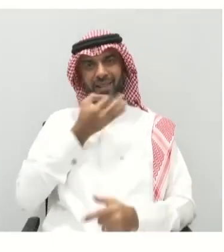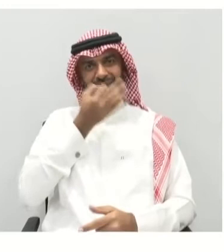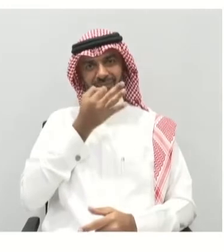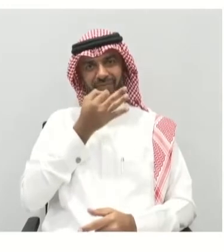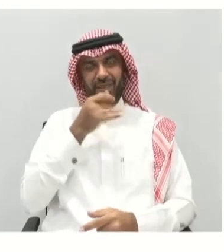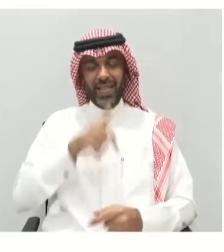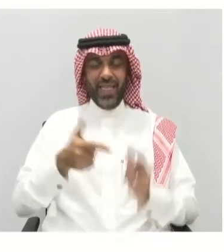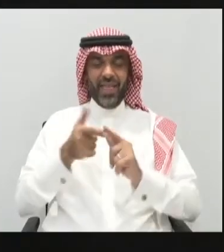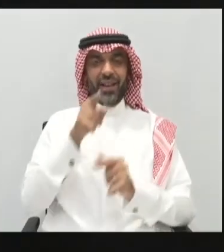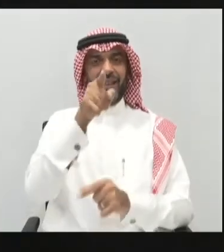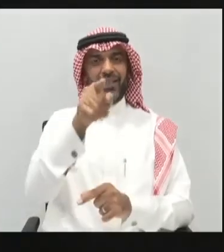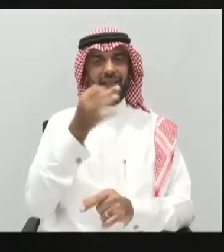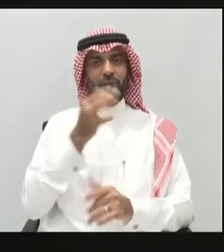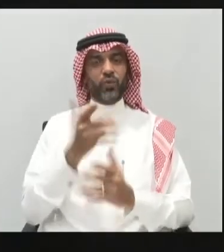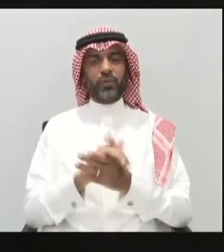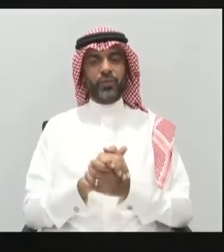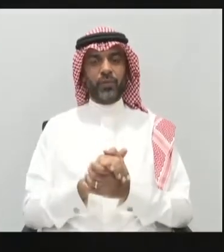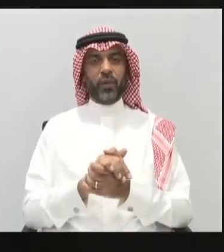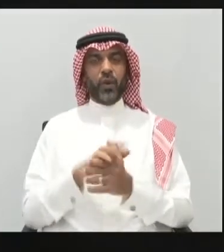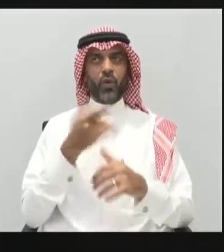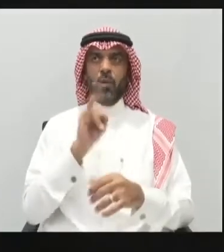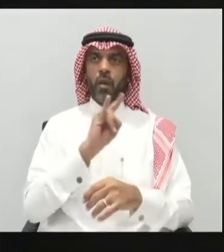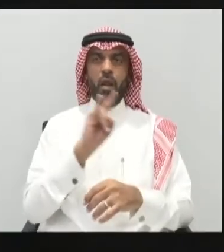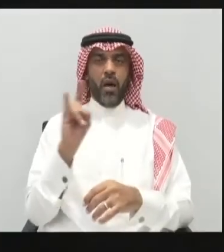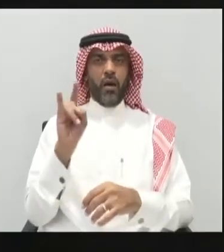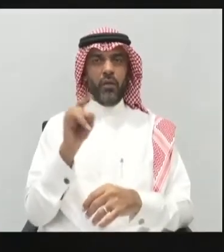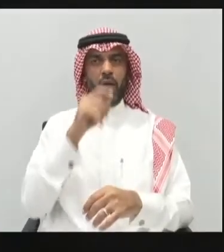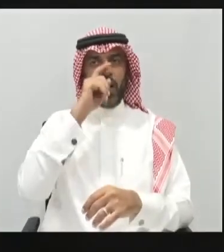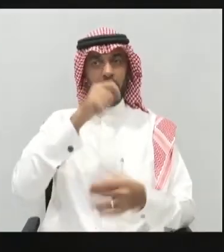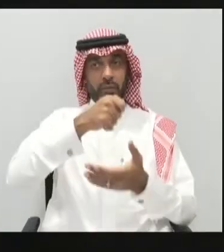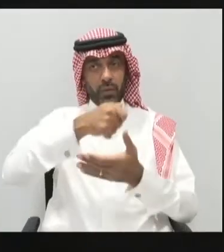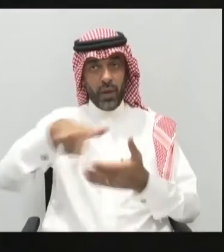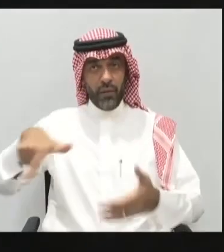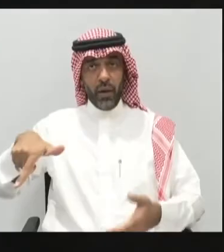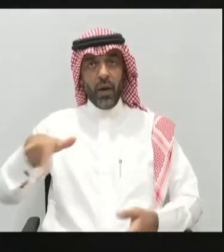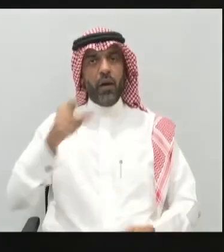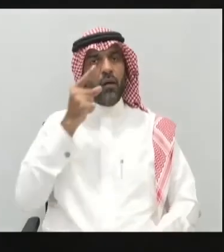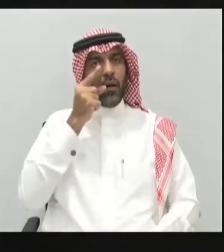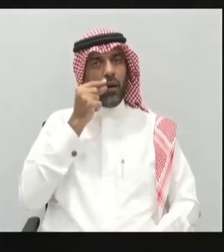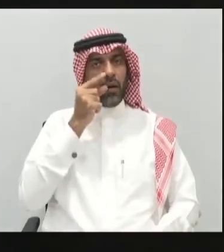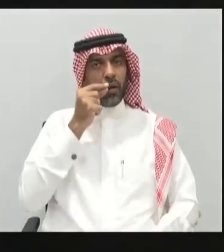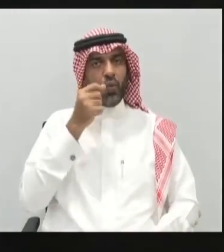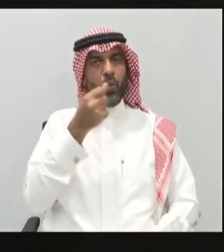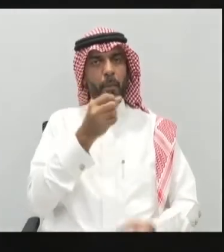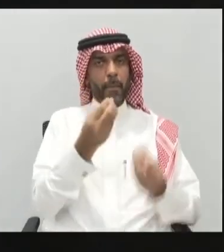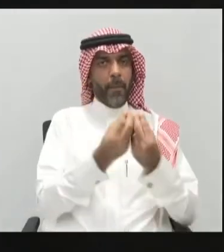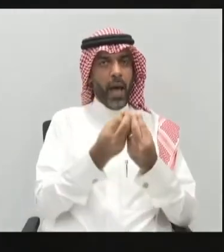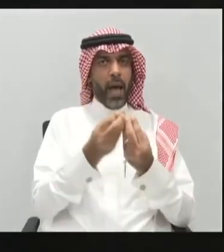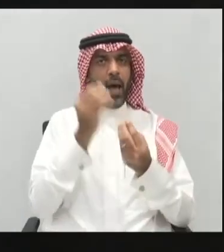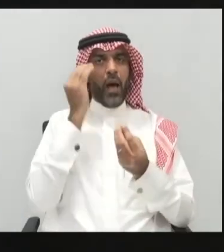لا بل يجب النفقه تكون على الرجل والمراه الزوج والزوجه